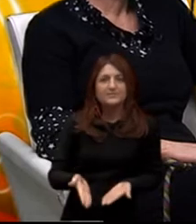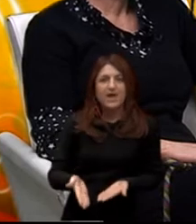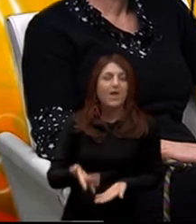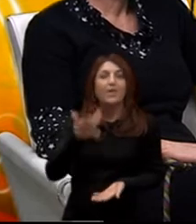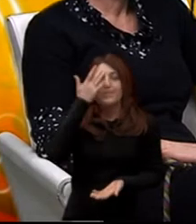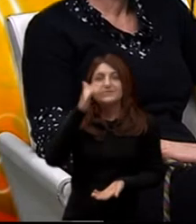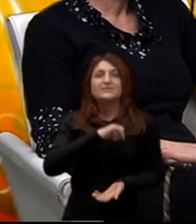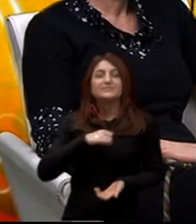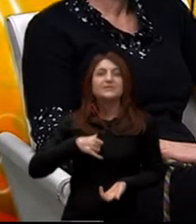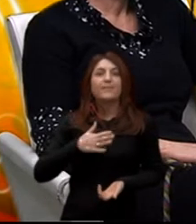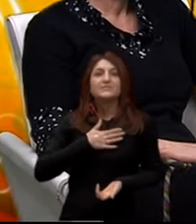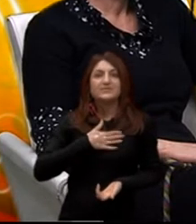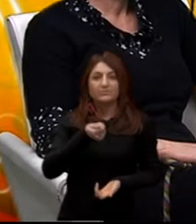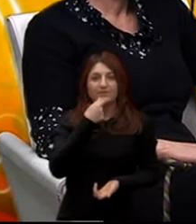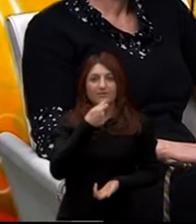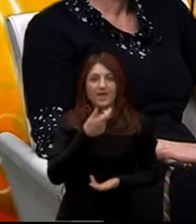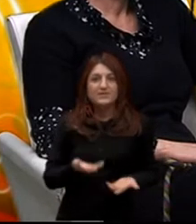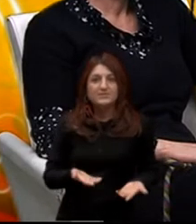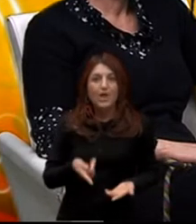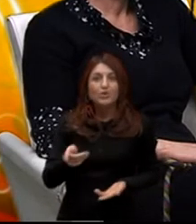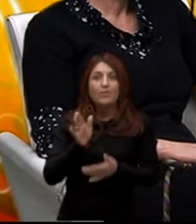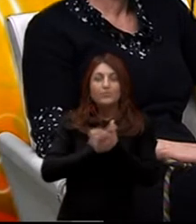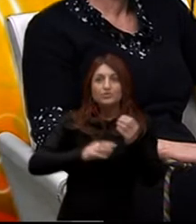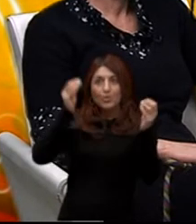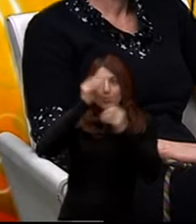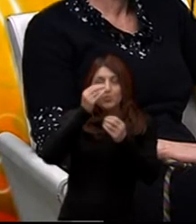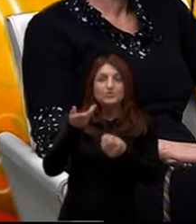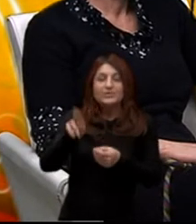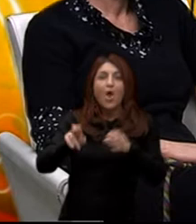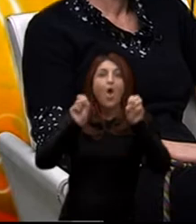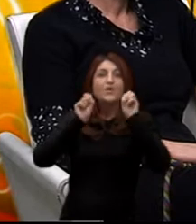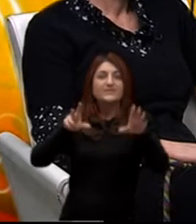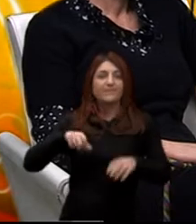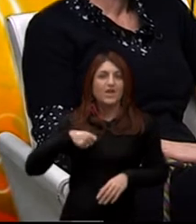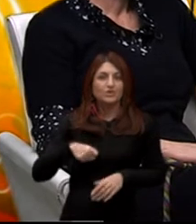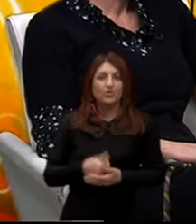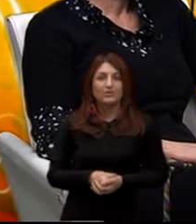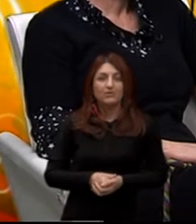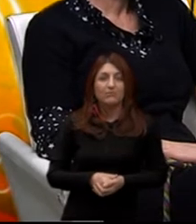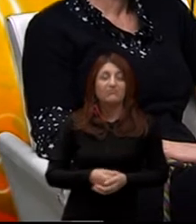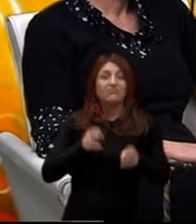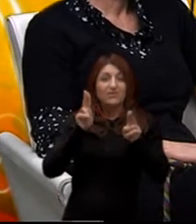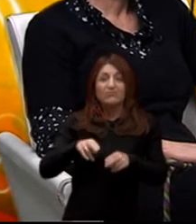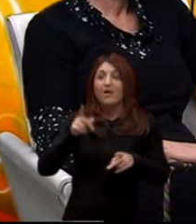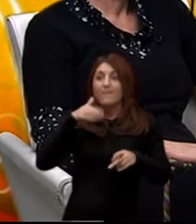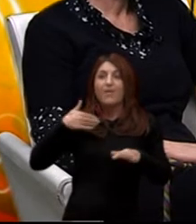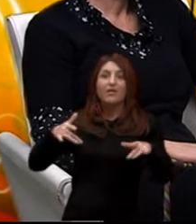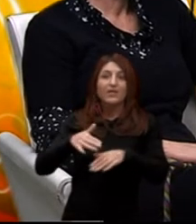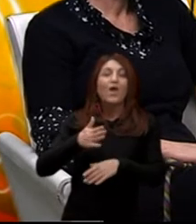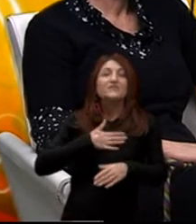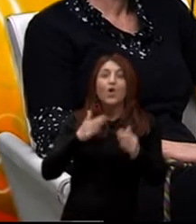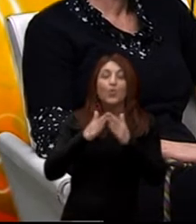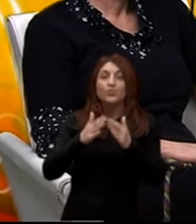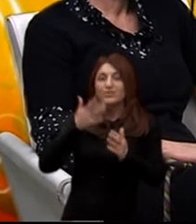nahraniti sama sebe, da to uči tek sa 18 godina. Imali smo korisnika koji se čak nisu znali kretati ni po